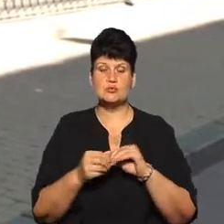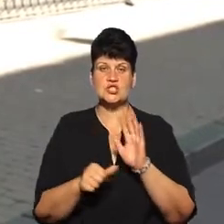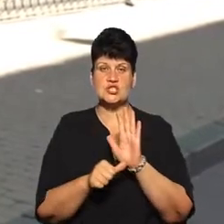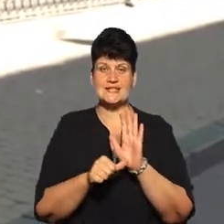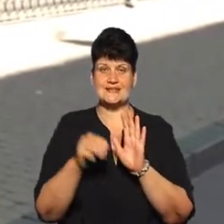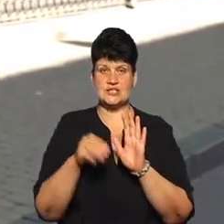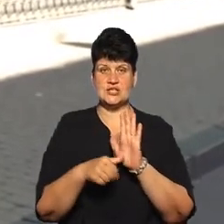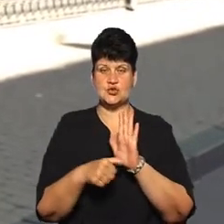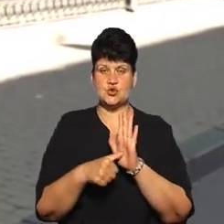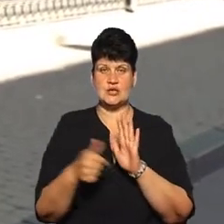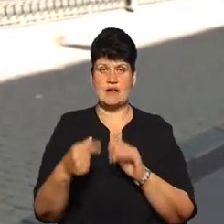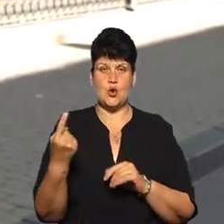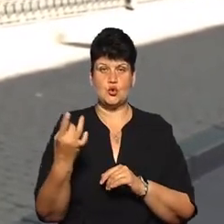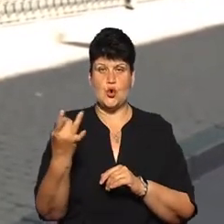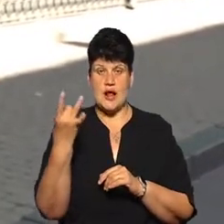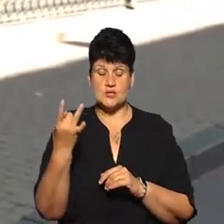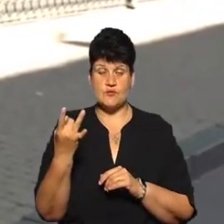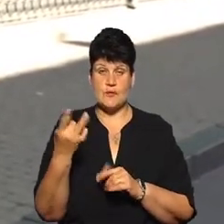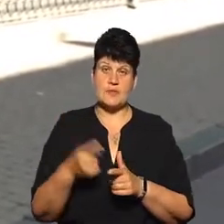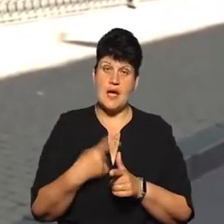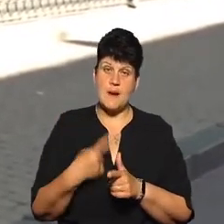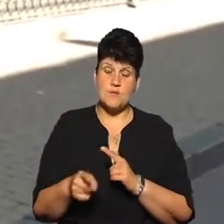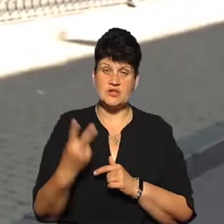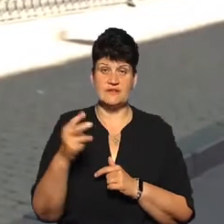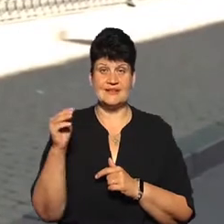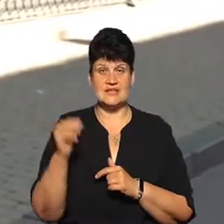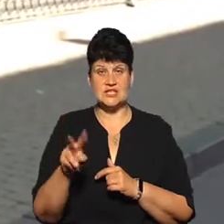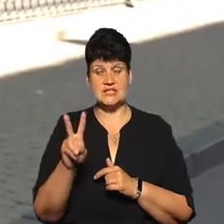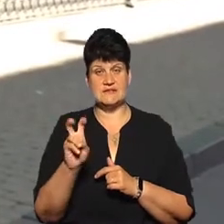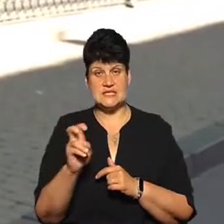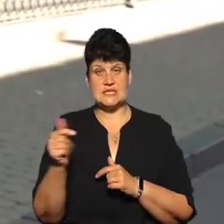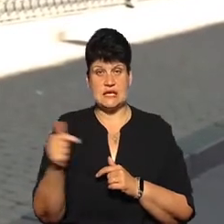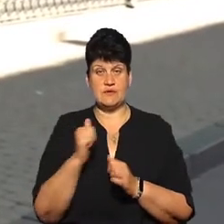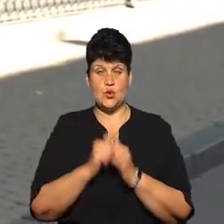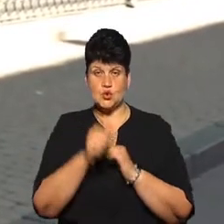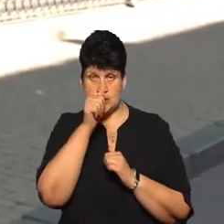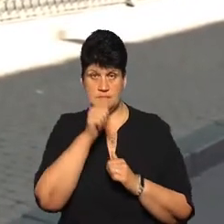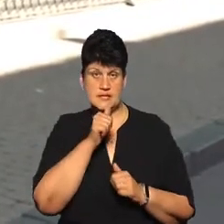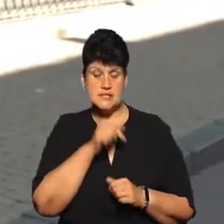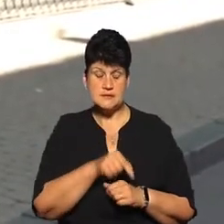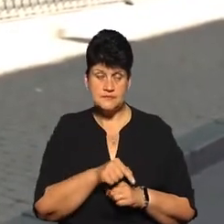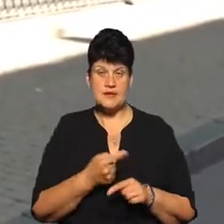6600 гривень одноразово або 2200 гривень щомісячно.